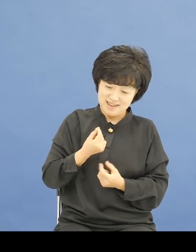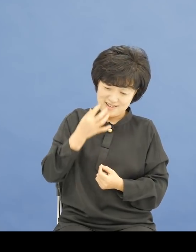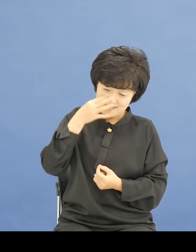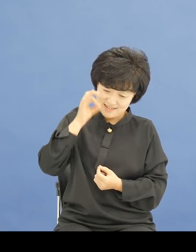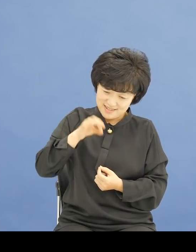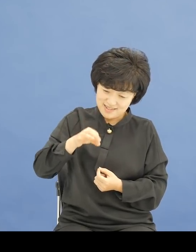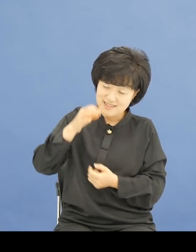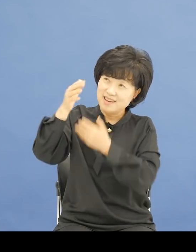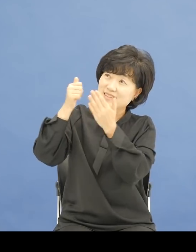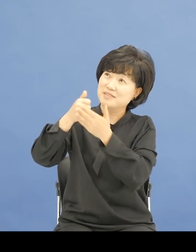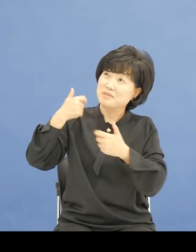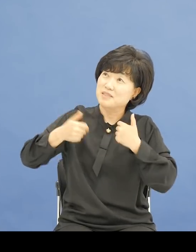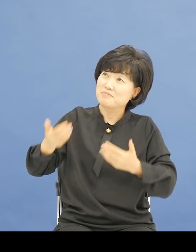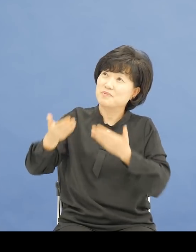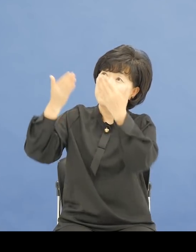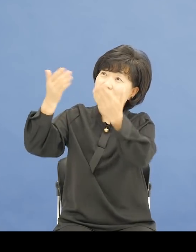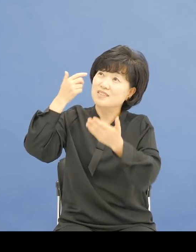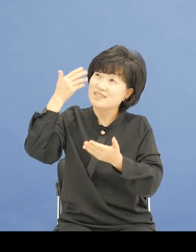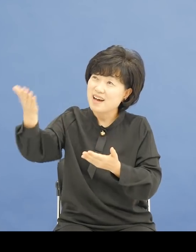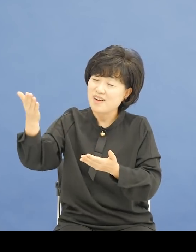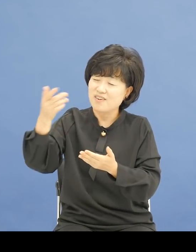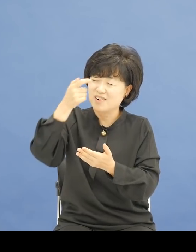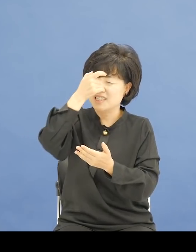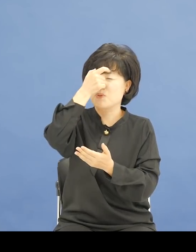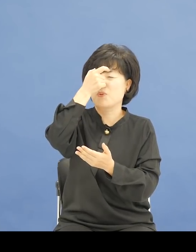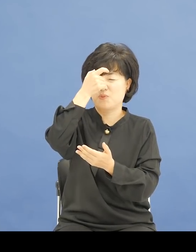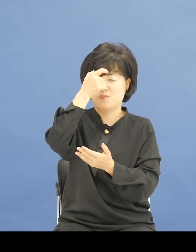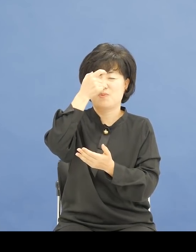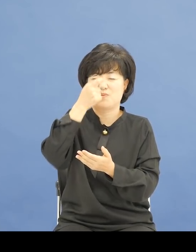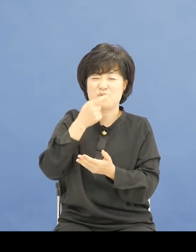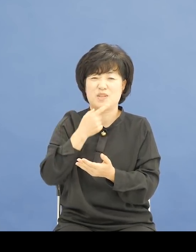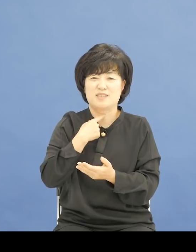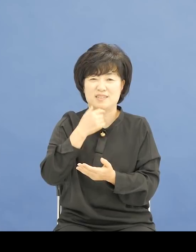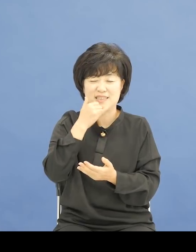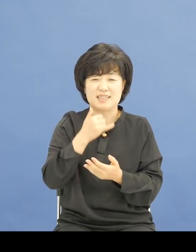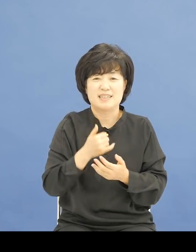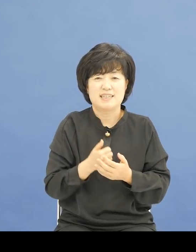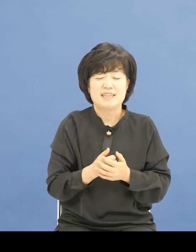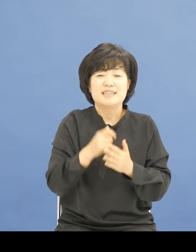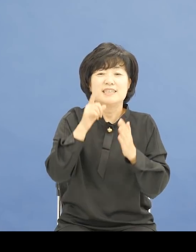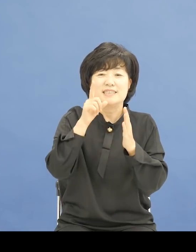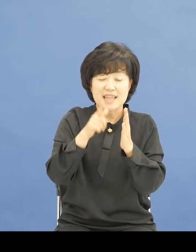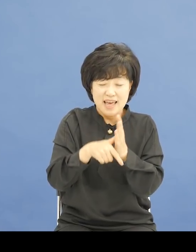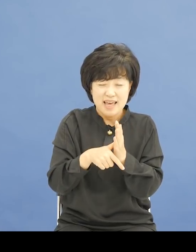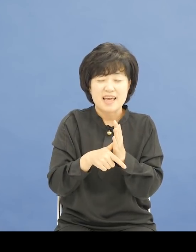될 수 있을까요? 라고 하면서 기도하게 되더라고요. 그때